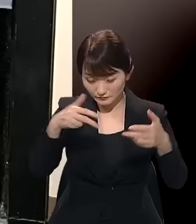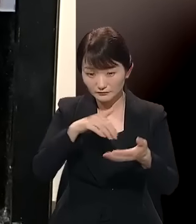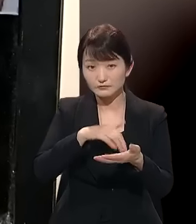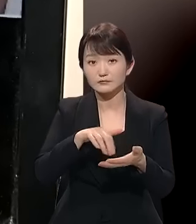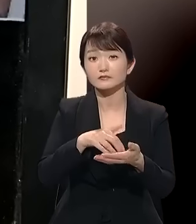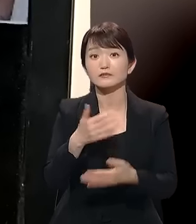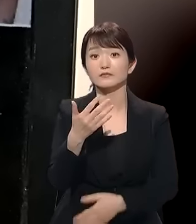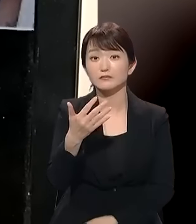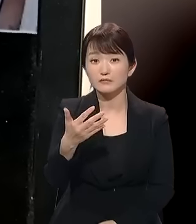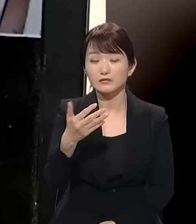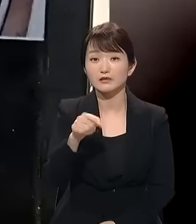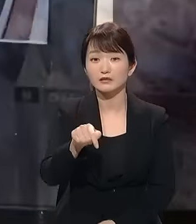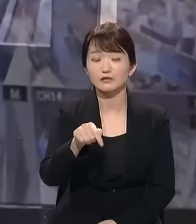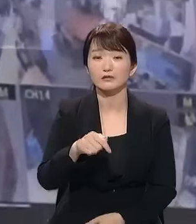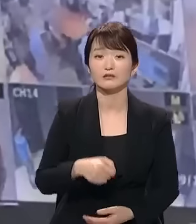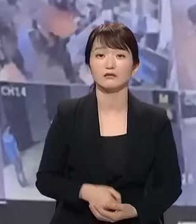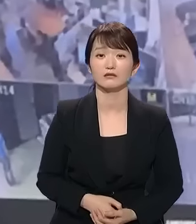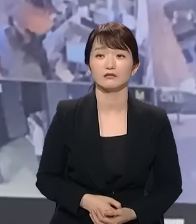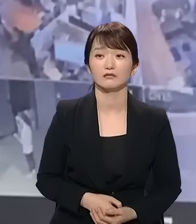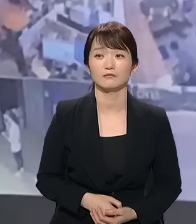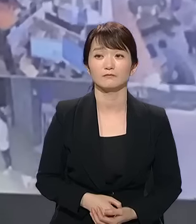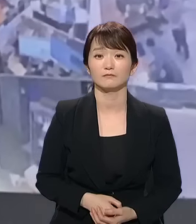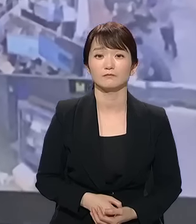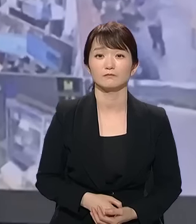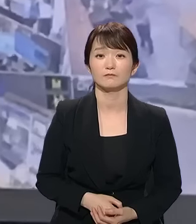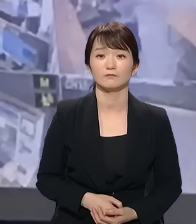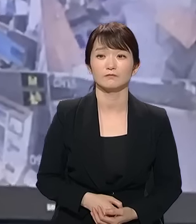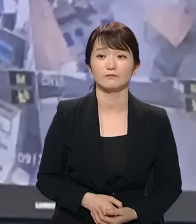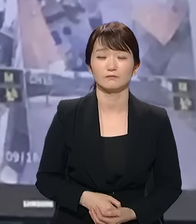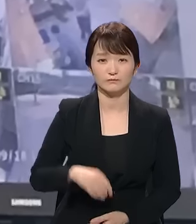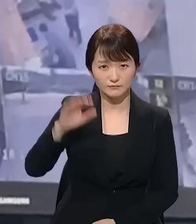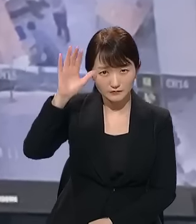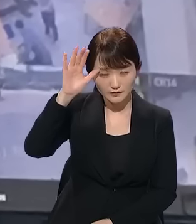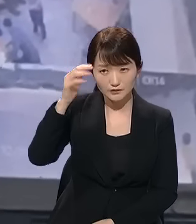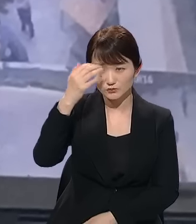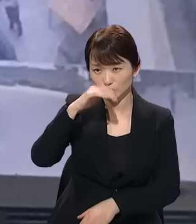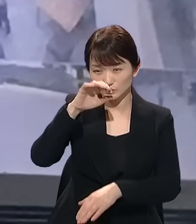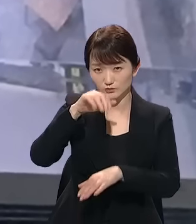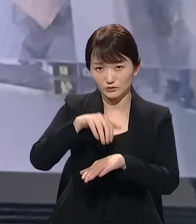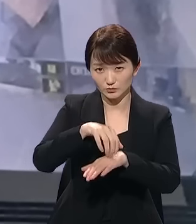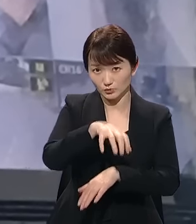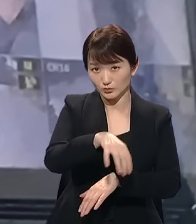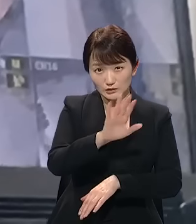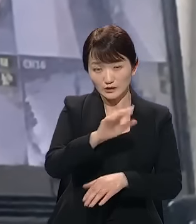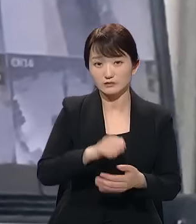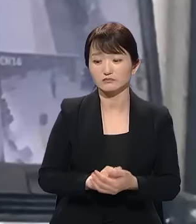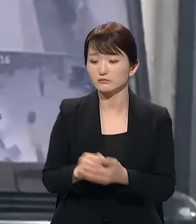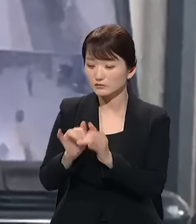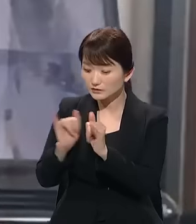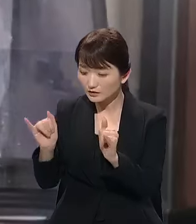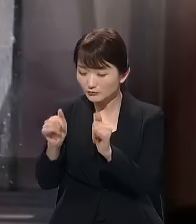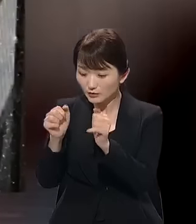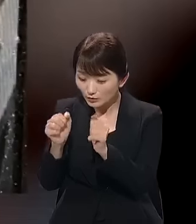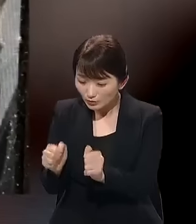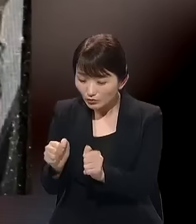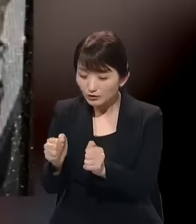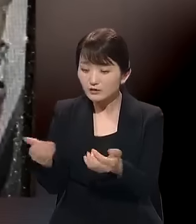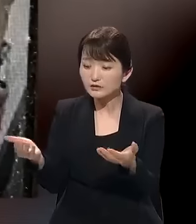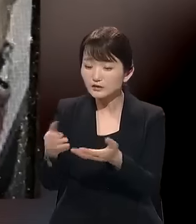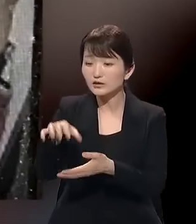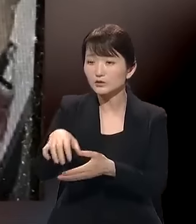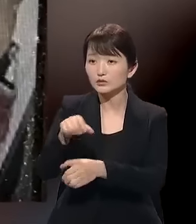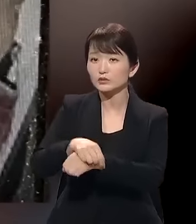9대다. 이거는 아무래도 더군다나 개들이 훈련받는 그런 공간이 아닌 그냥 사람들만 일하는 사무